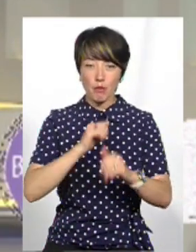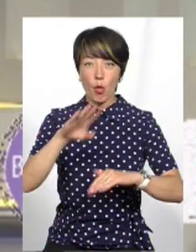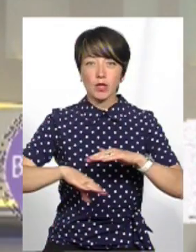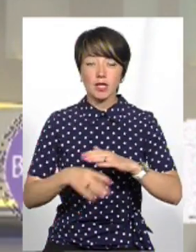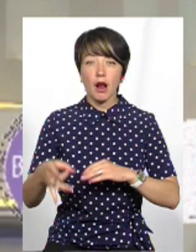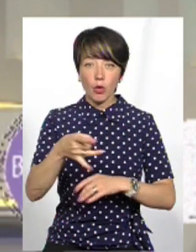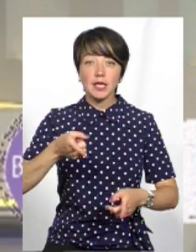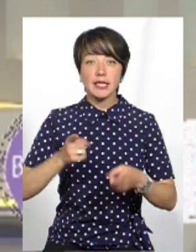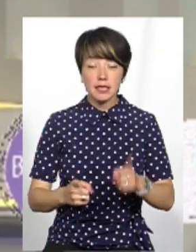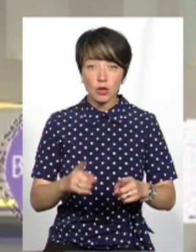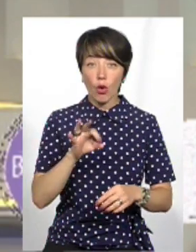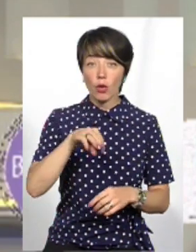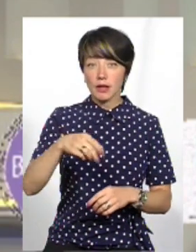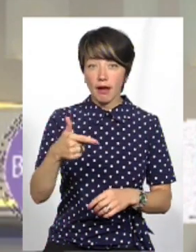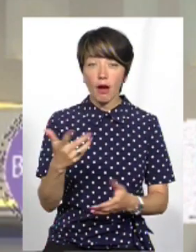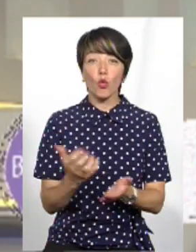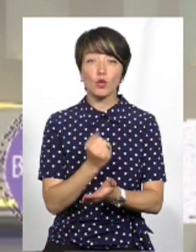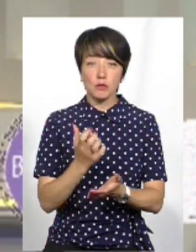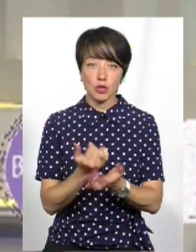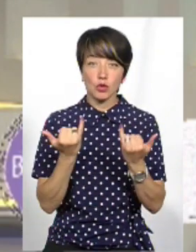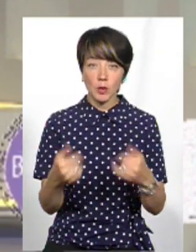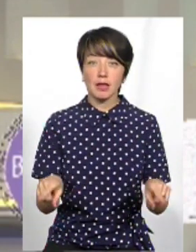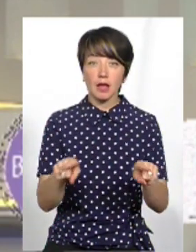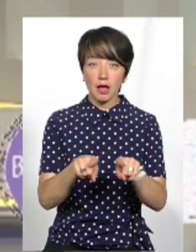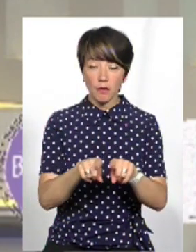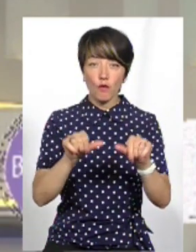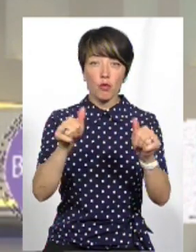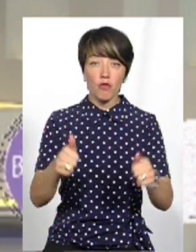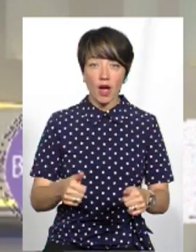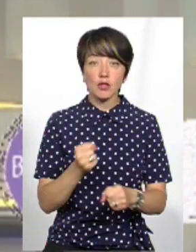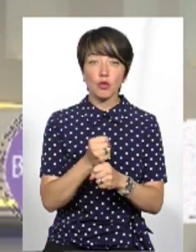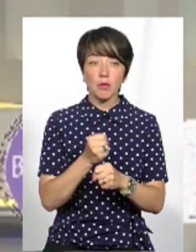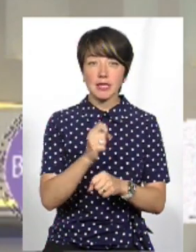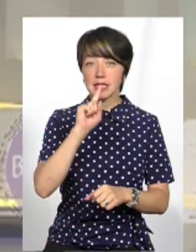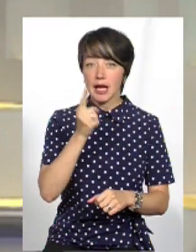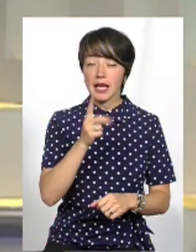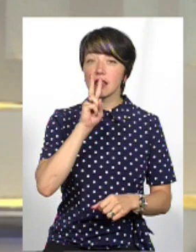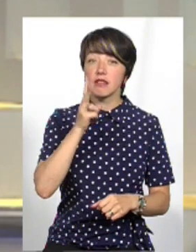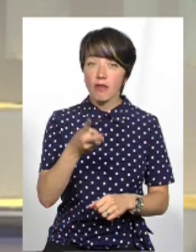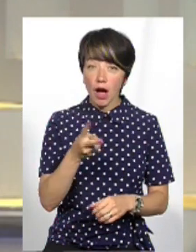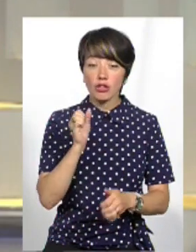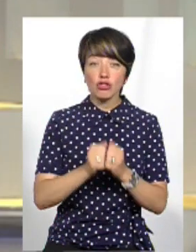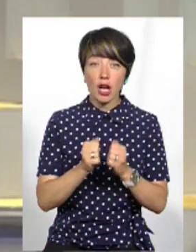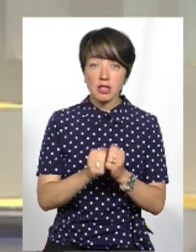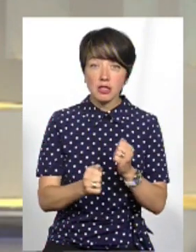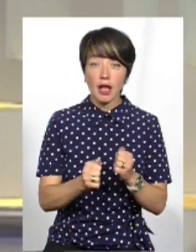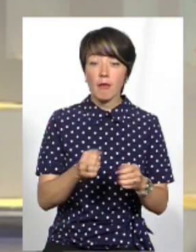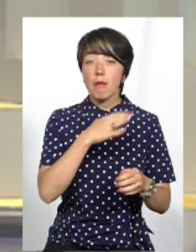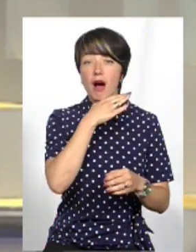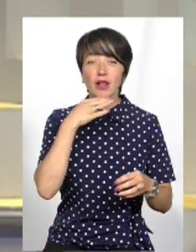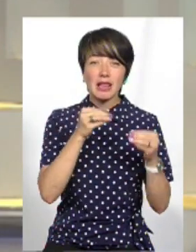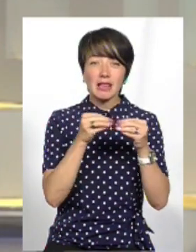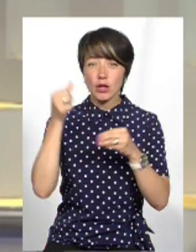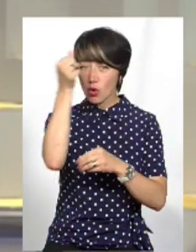дійсно, ОТГ є успішними сьогодні таким формуванням, які зробили за 1-2 роки, часто котичні не робили